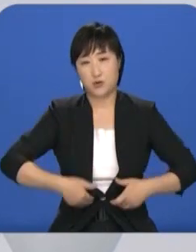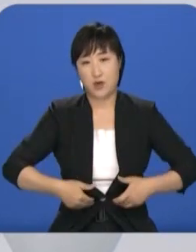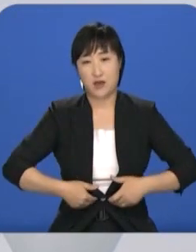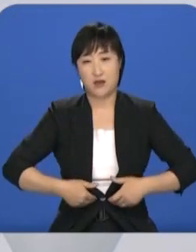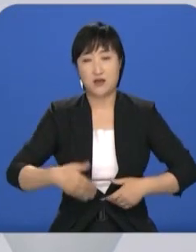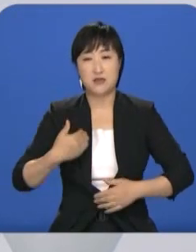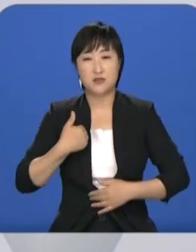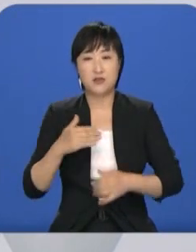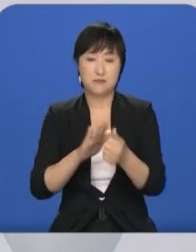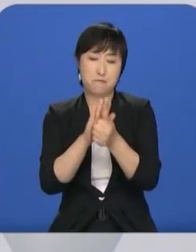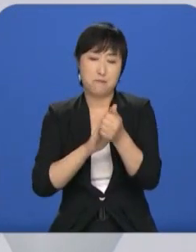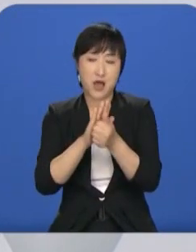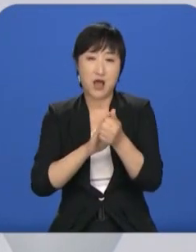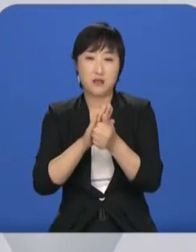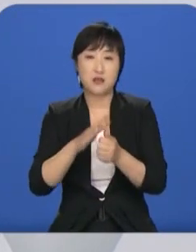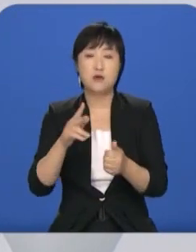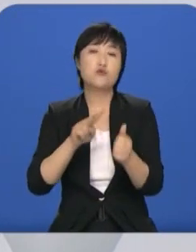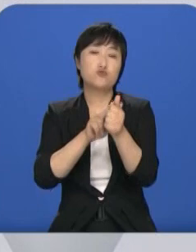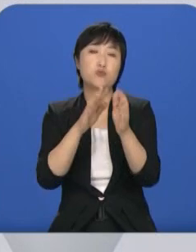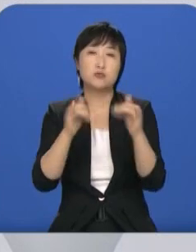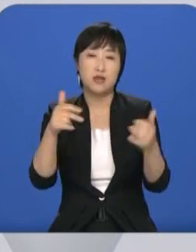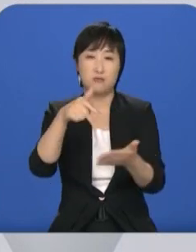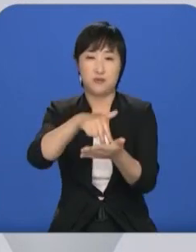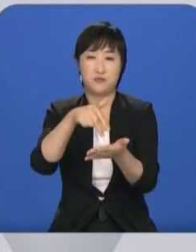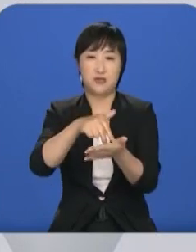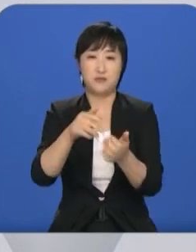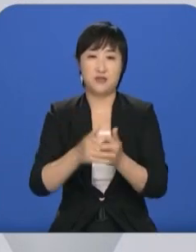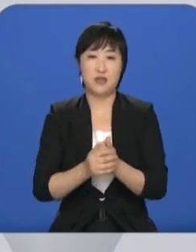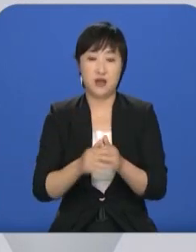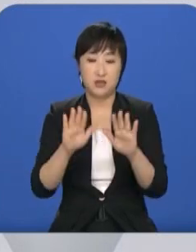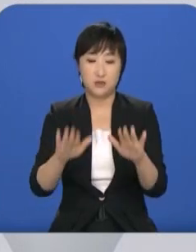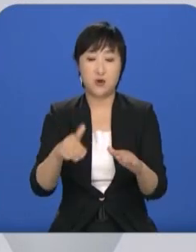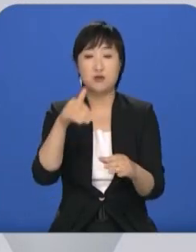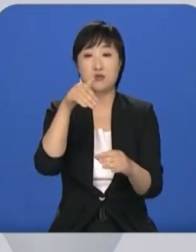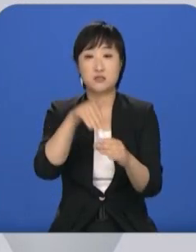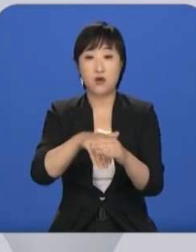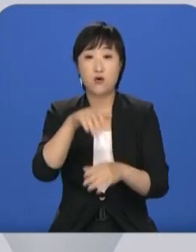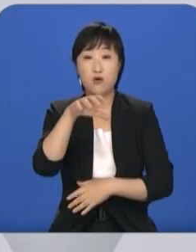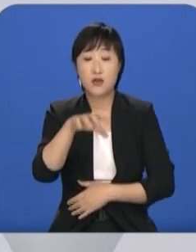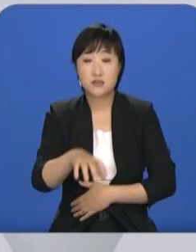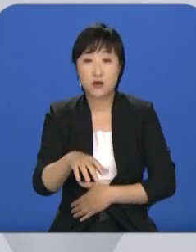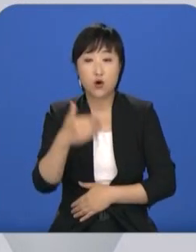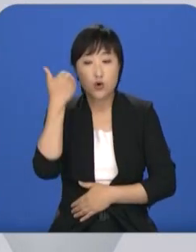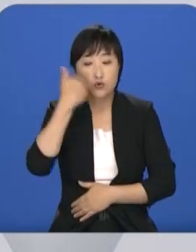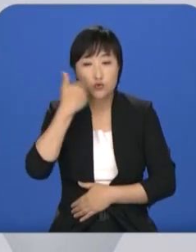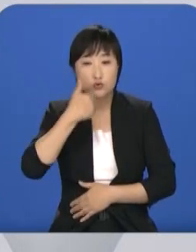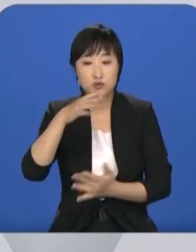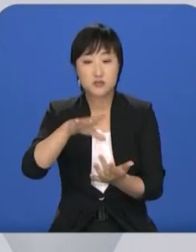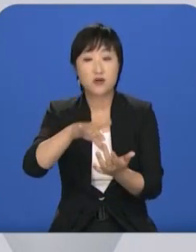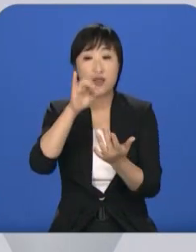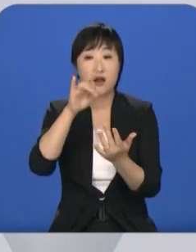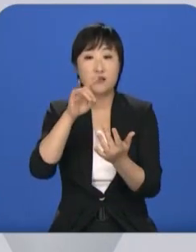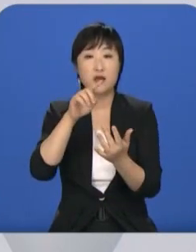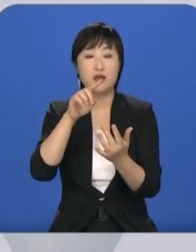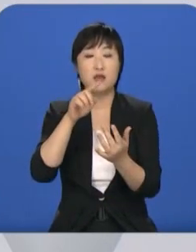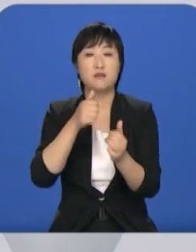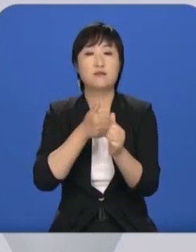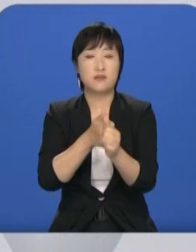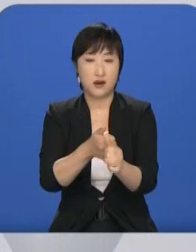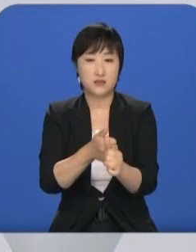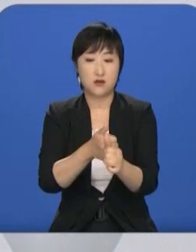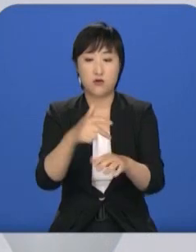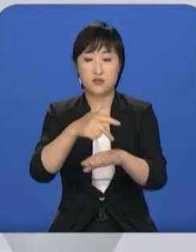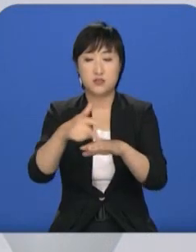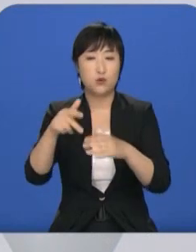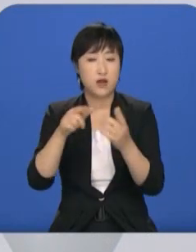저는 비빌 언덕 있는 후보입니다. 이번 선거에서 누구를 선택하느냐에 따라서 우리